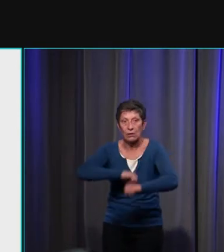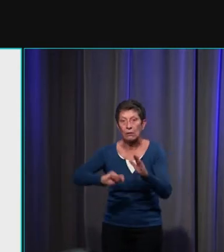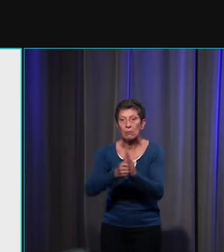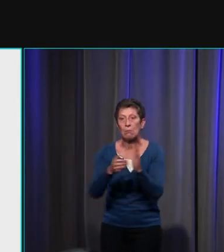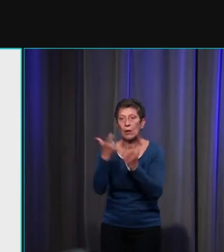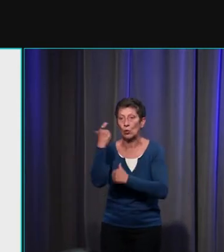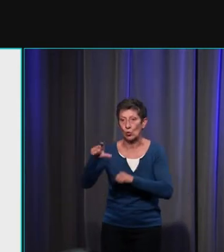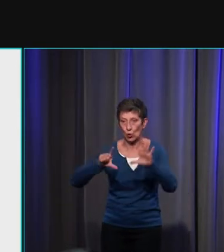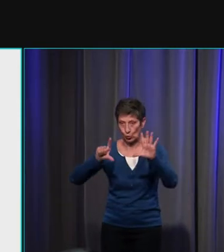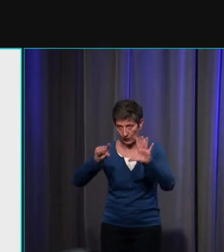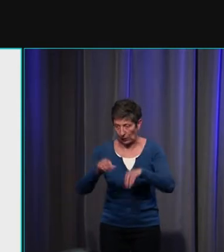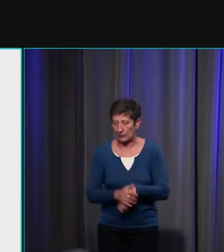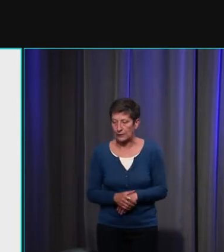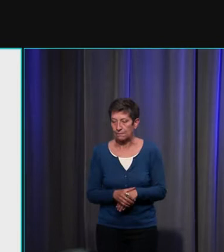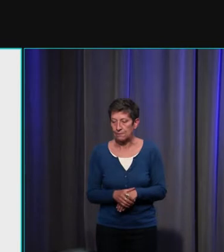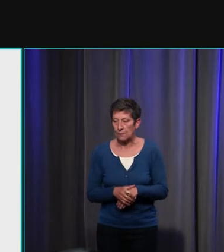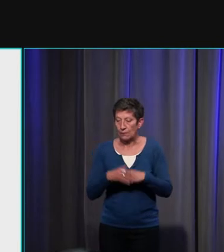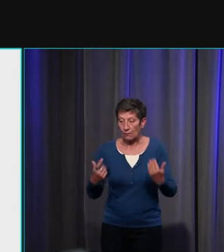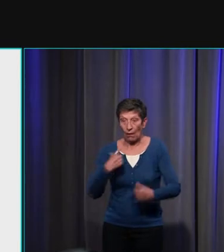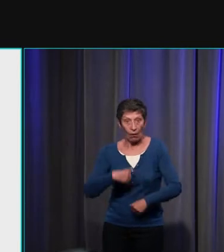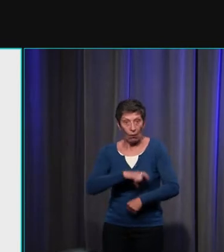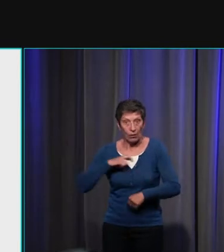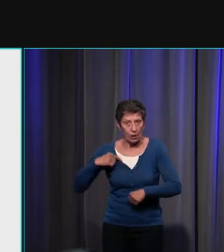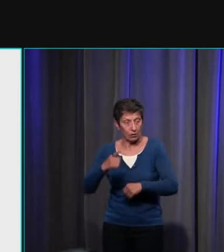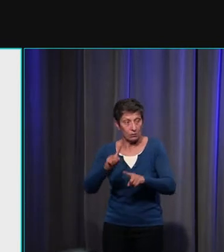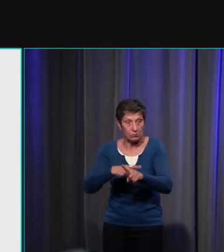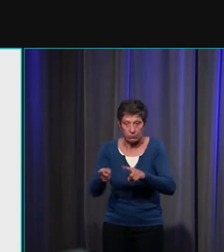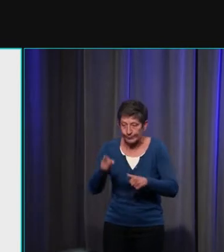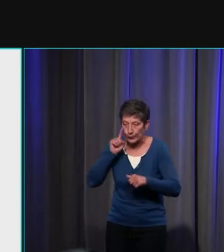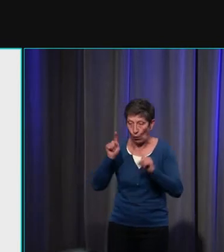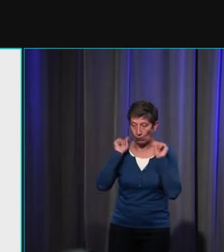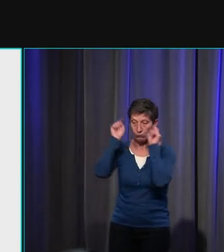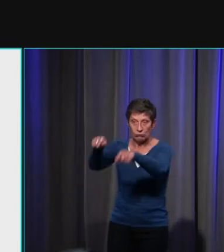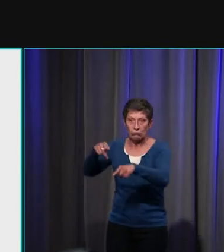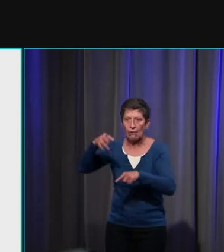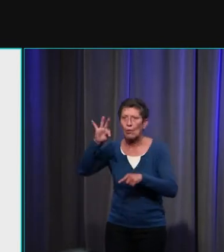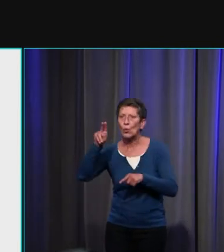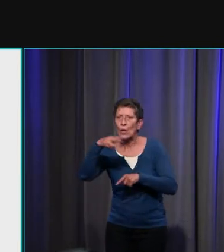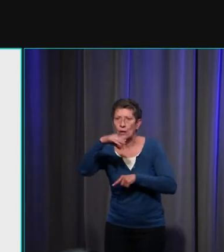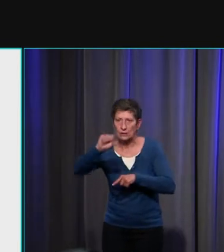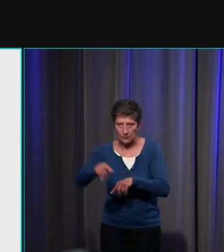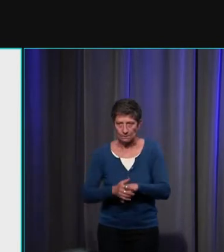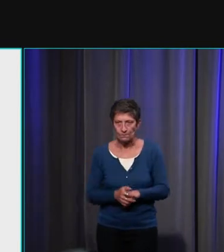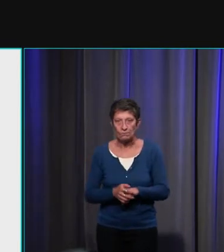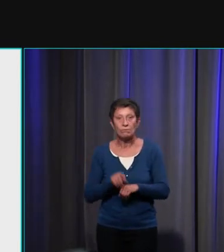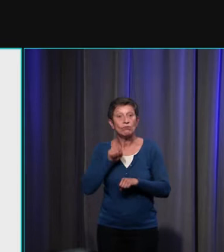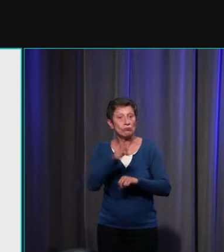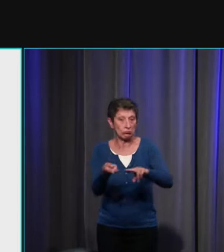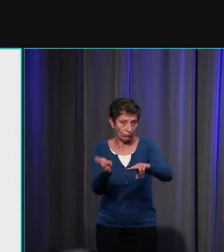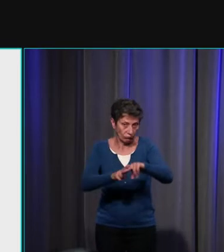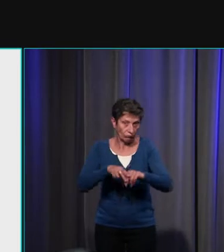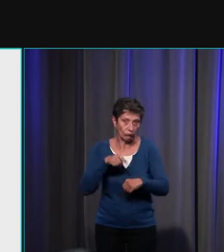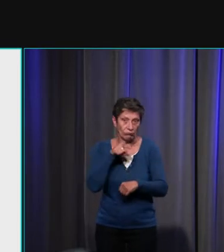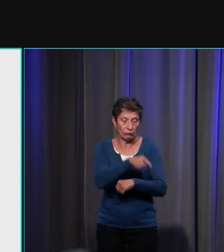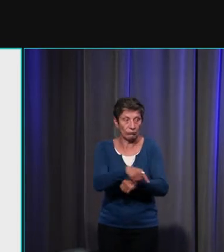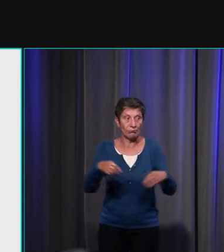encore une croisade d'autant plus étrange qu'elle porte sur tunis et il meurt donc les bras